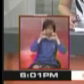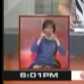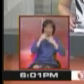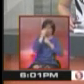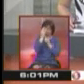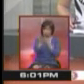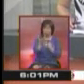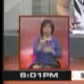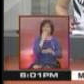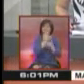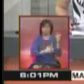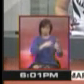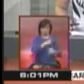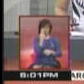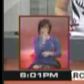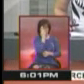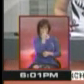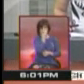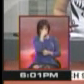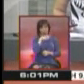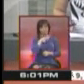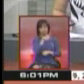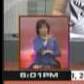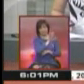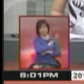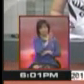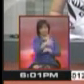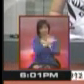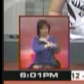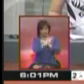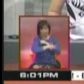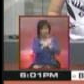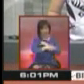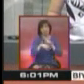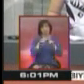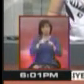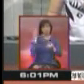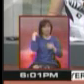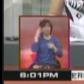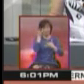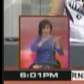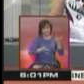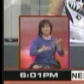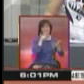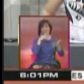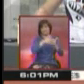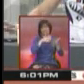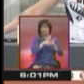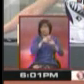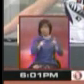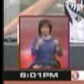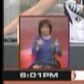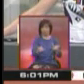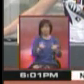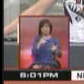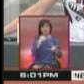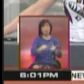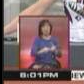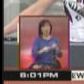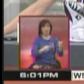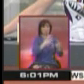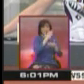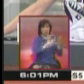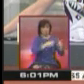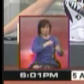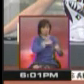sa racket ng ilang polis Los Baños at dati na siyang may record. Pero ang nangyari ngayon, diniin lang daw siya ng mga parak